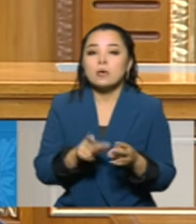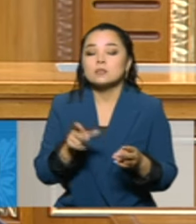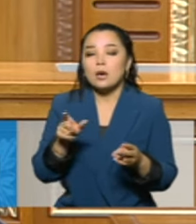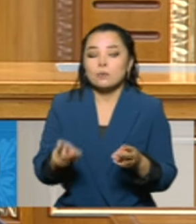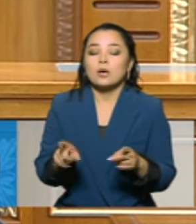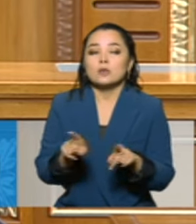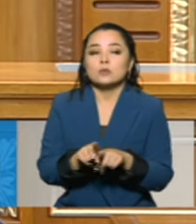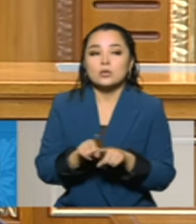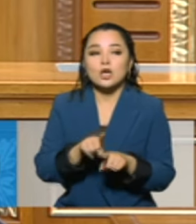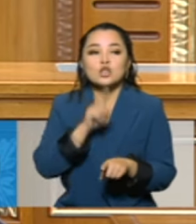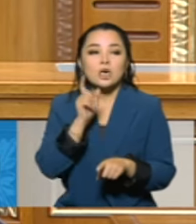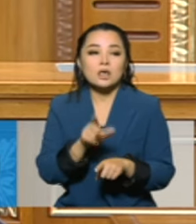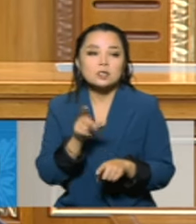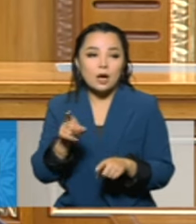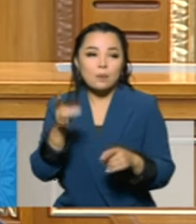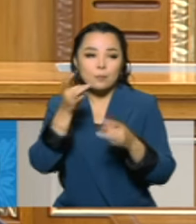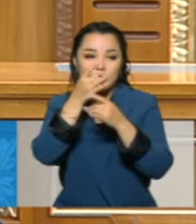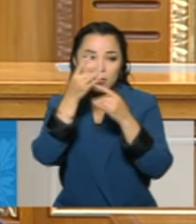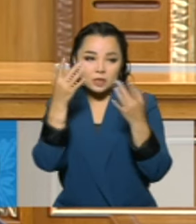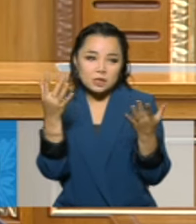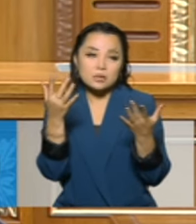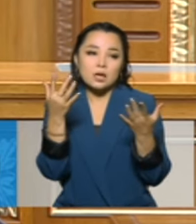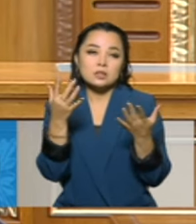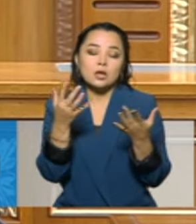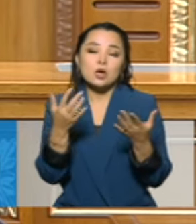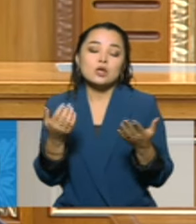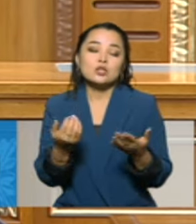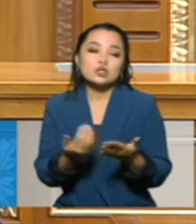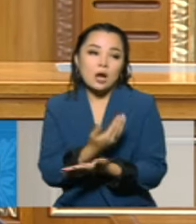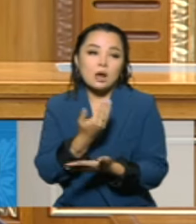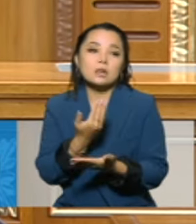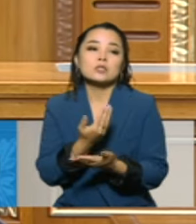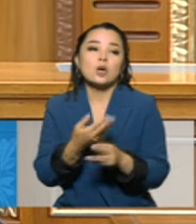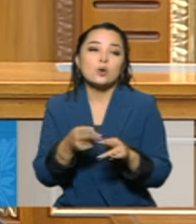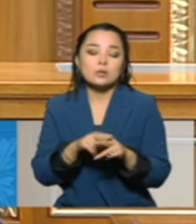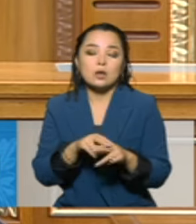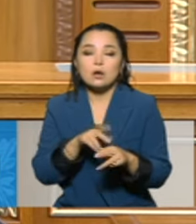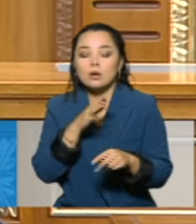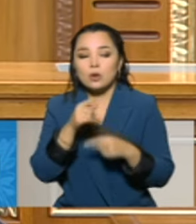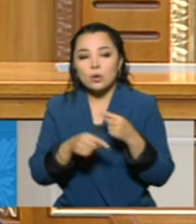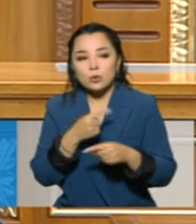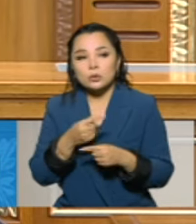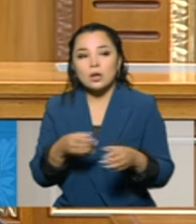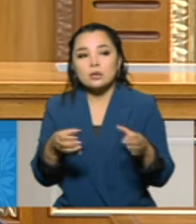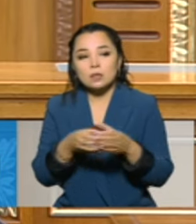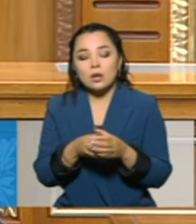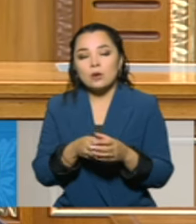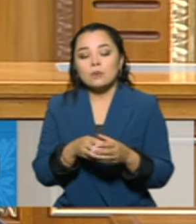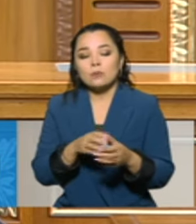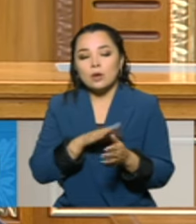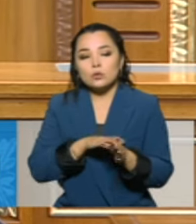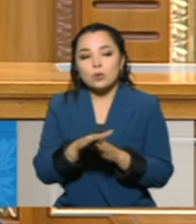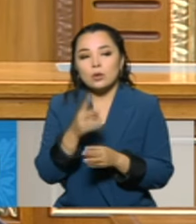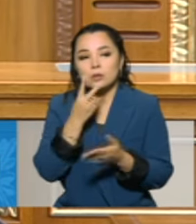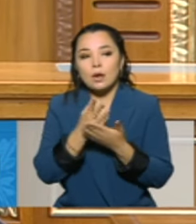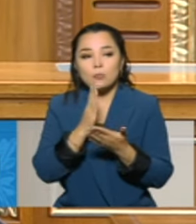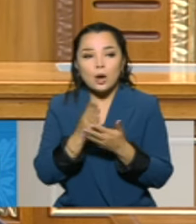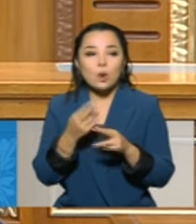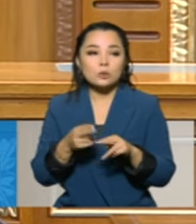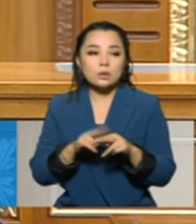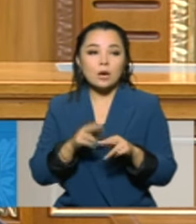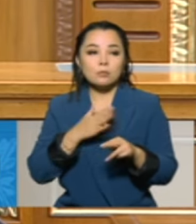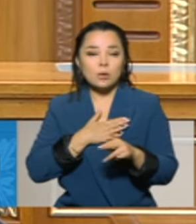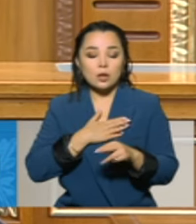Азаматтары, әсіресе жастары мәдениетті, жаңашыл, әрі жасампаз ұлттың ұпайы түгел. Сондықтан